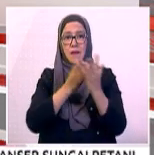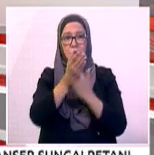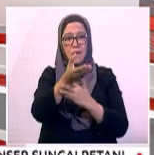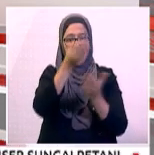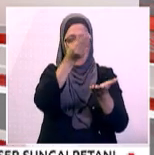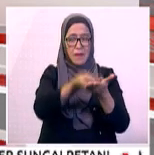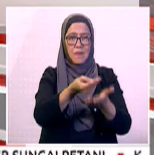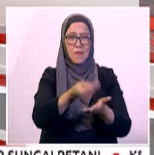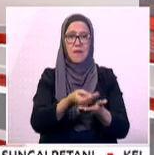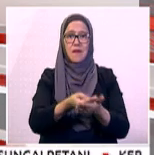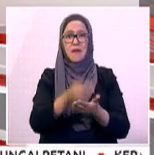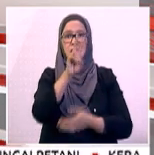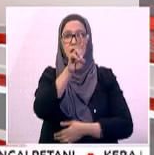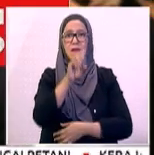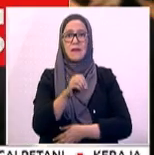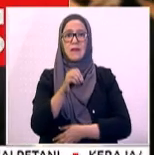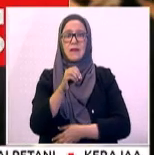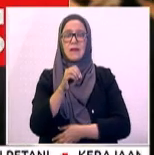itu.